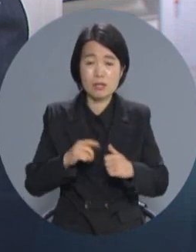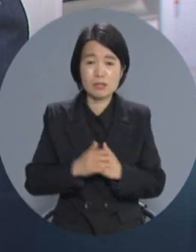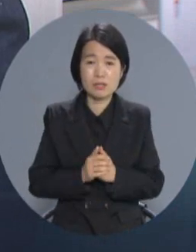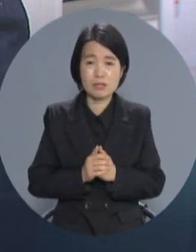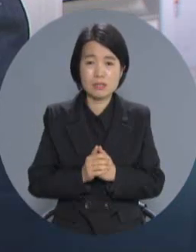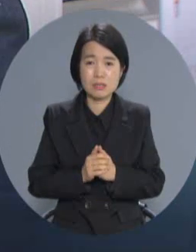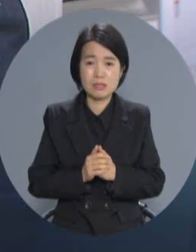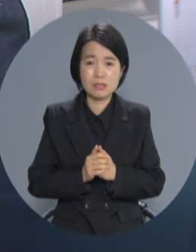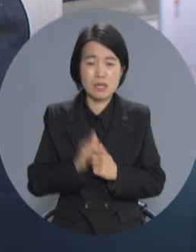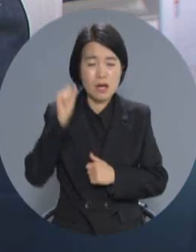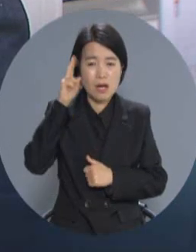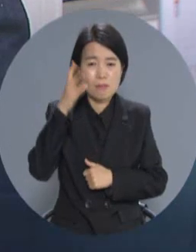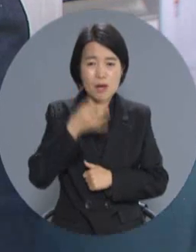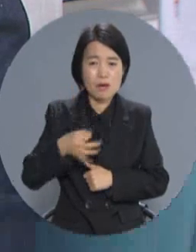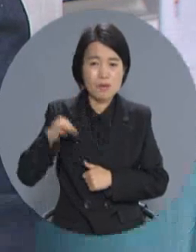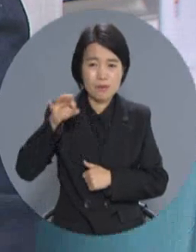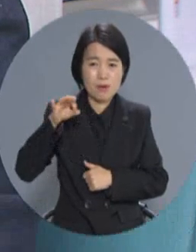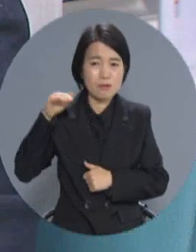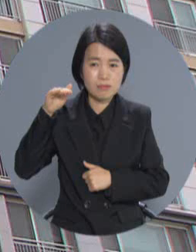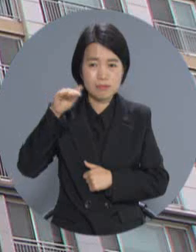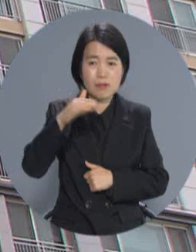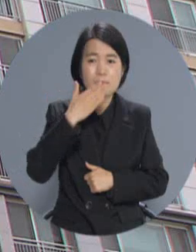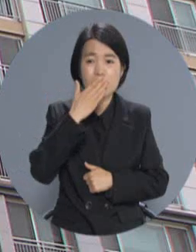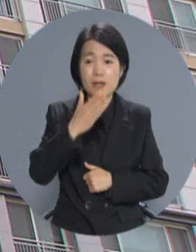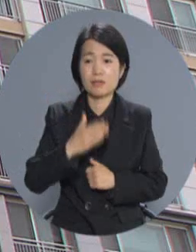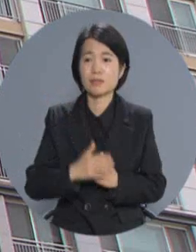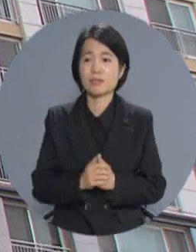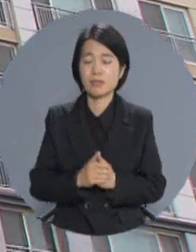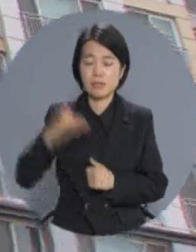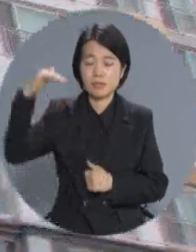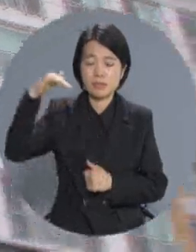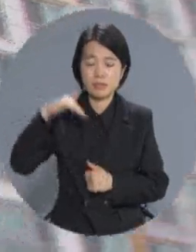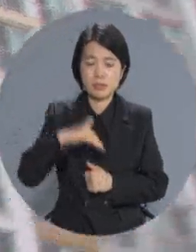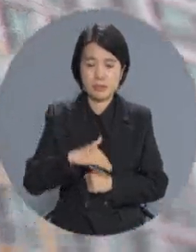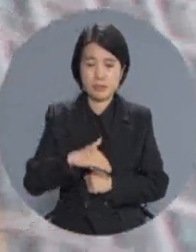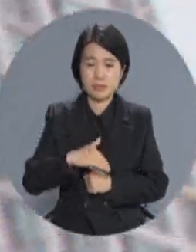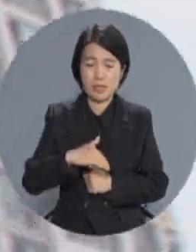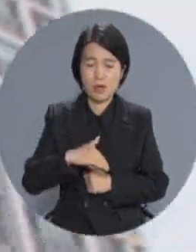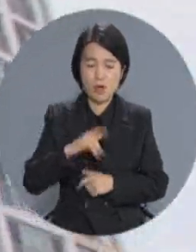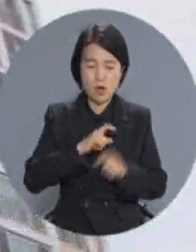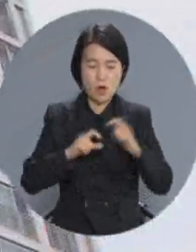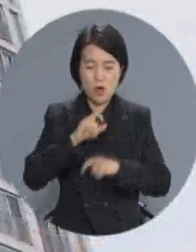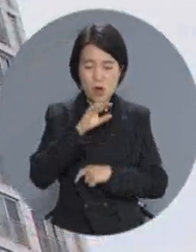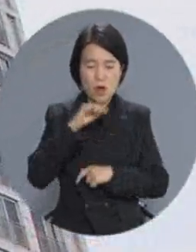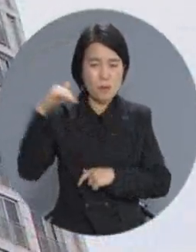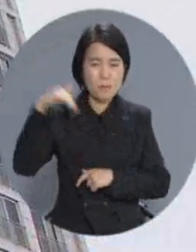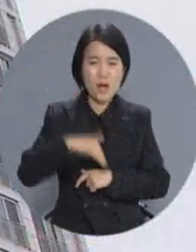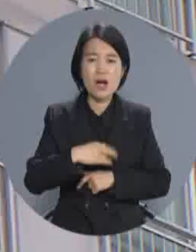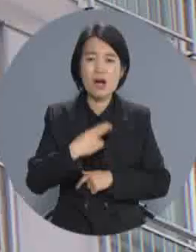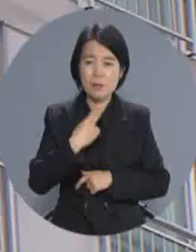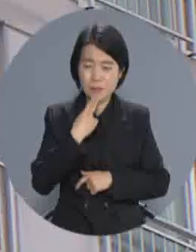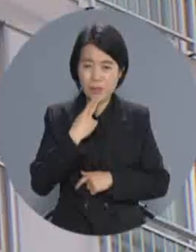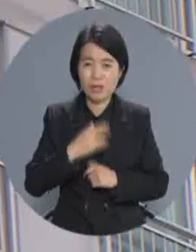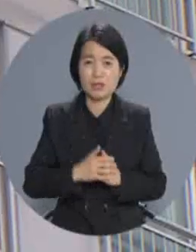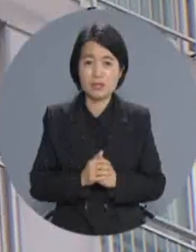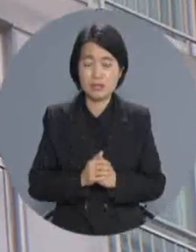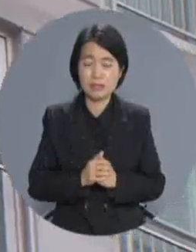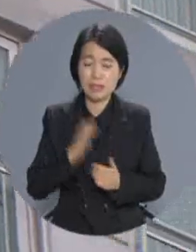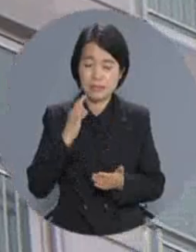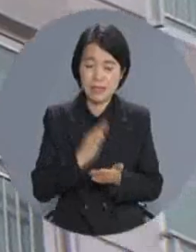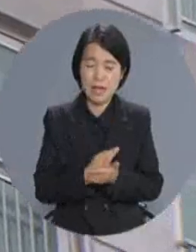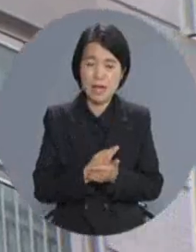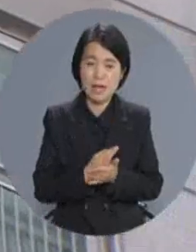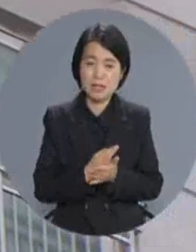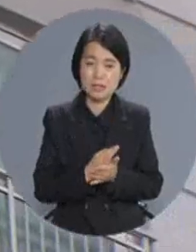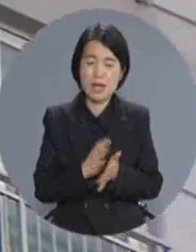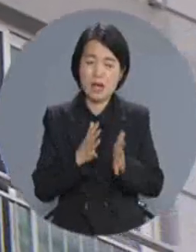가격 상승세가 유지될 것으로 보입니다. 내림세를 이어오던 가격이 더 떨어지지 않을 것으로 보고 저렴한 매물